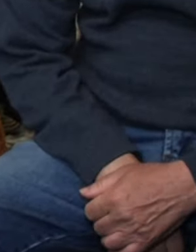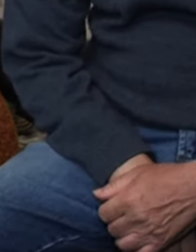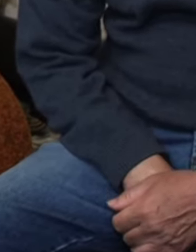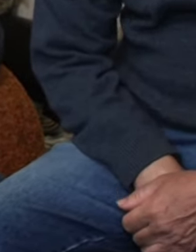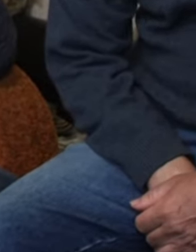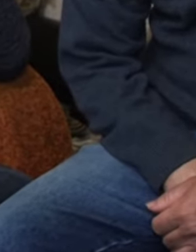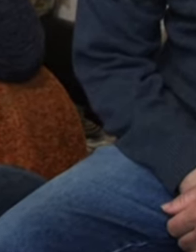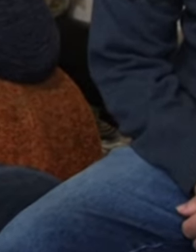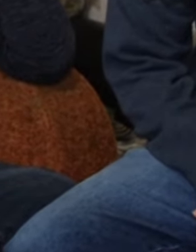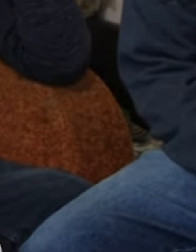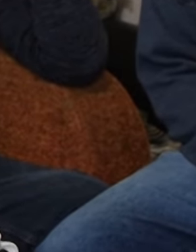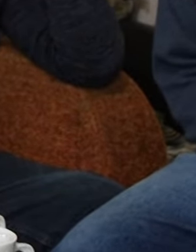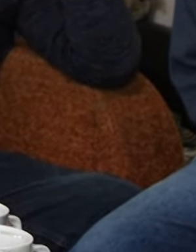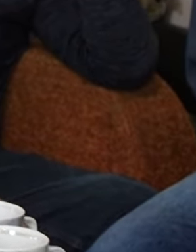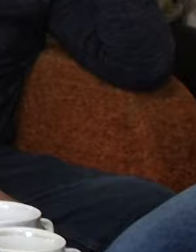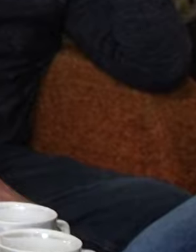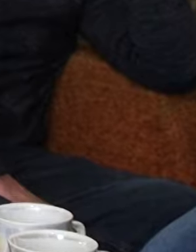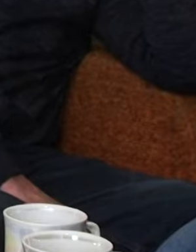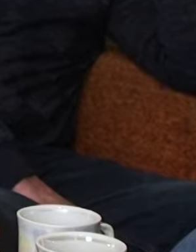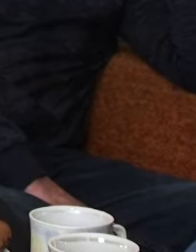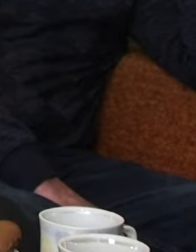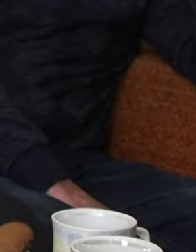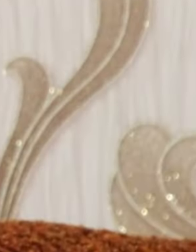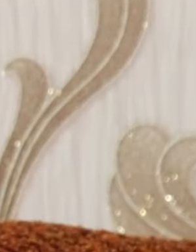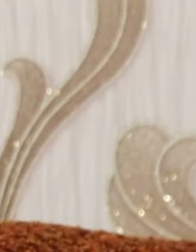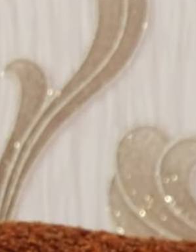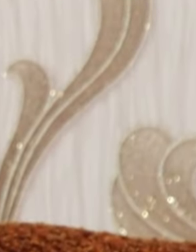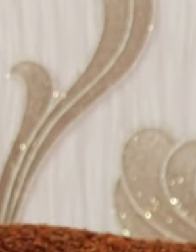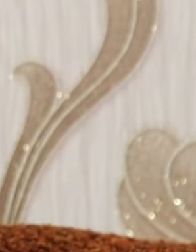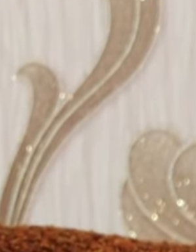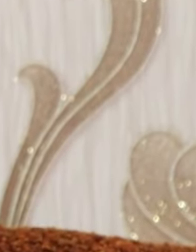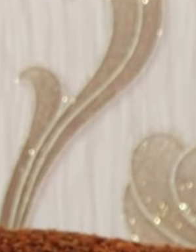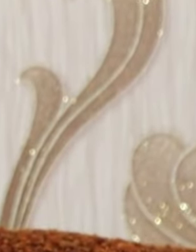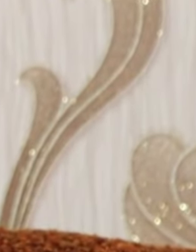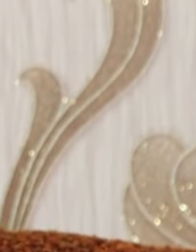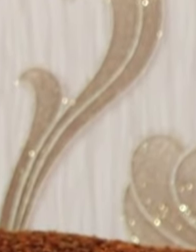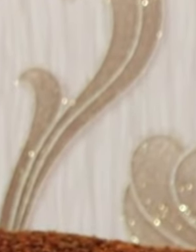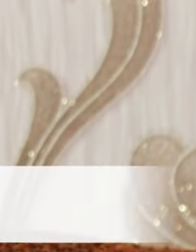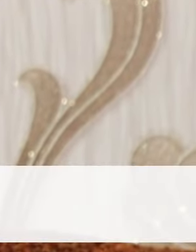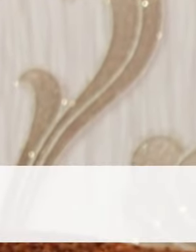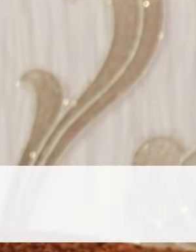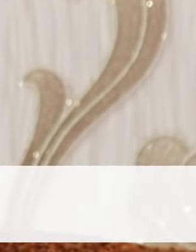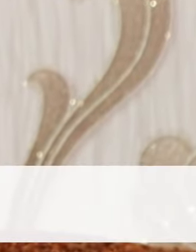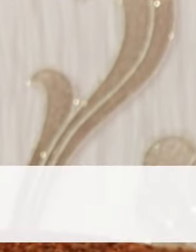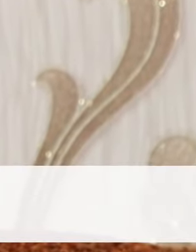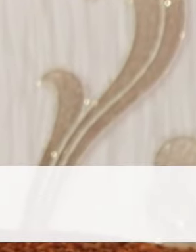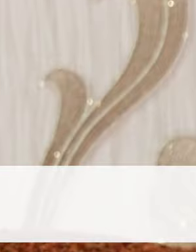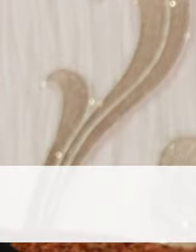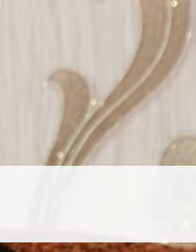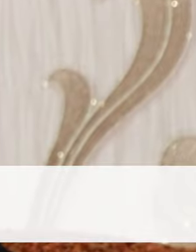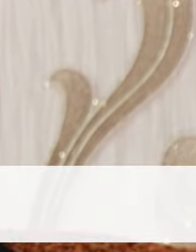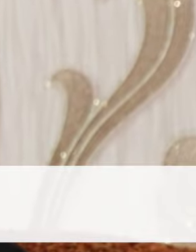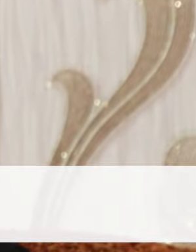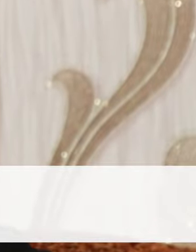прожили в браке более 30 лет. Ну а младший Владимир – 25. Надо всем подходить к этому вопросу. Какие-то